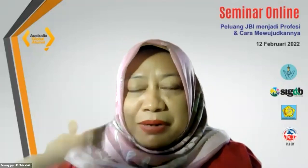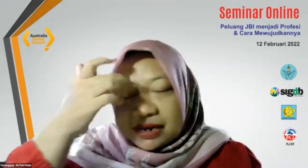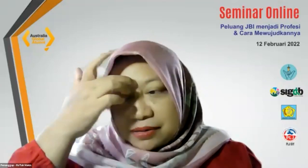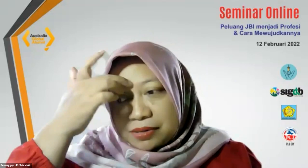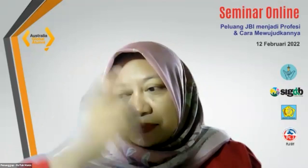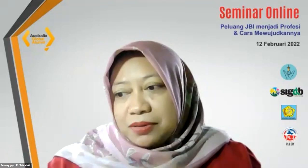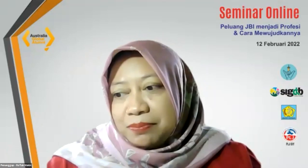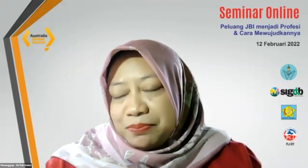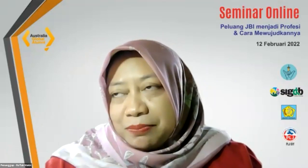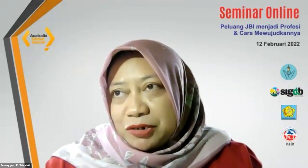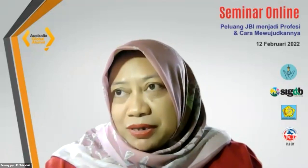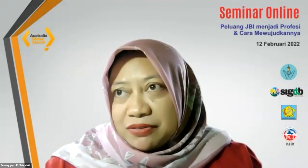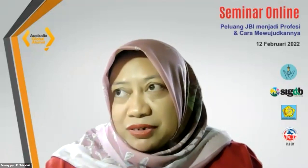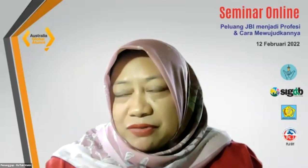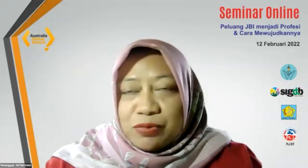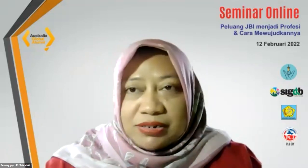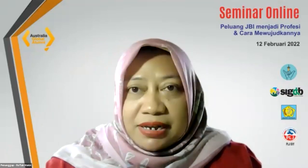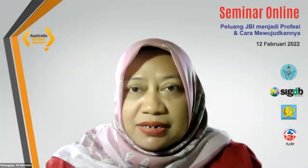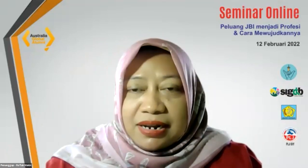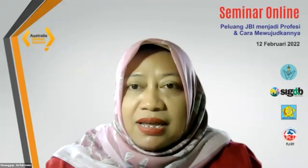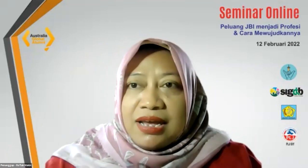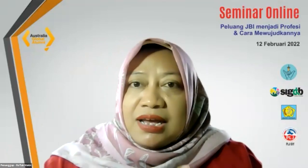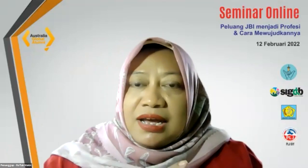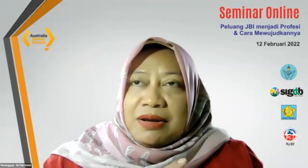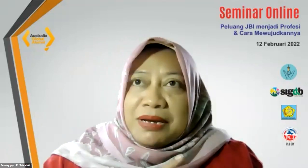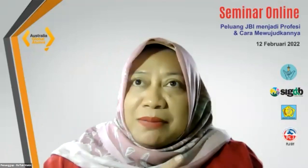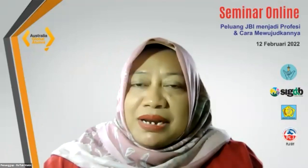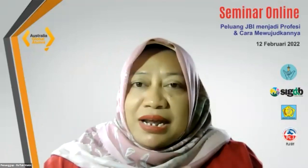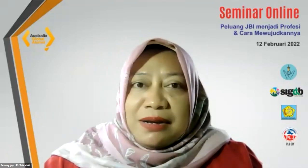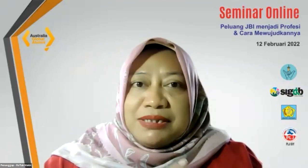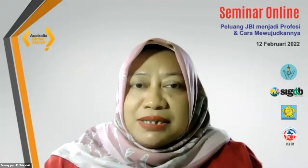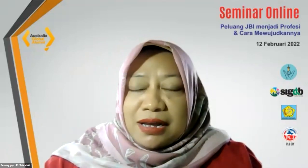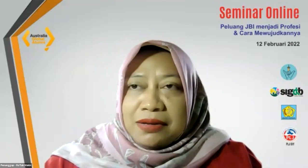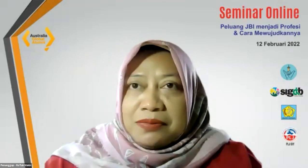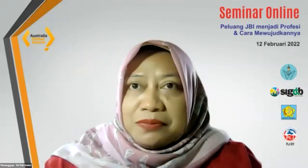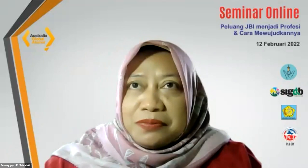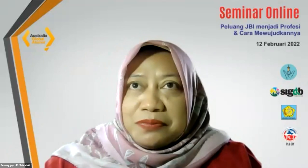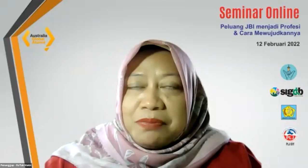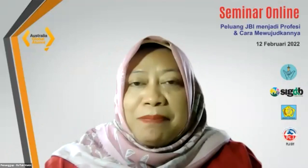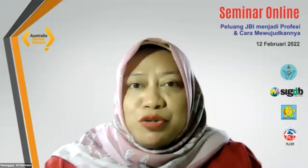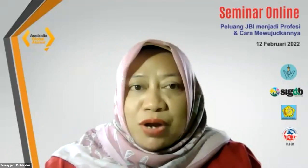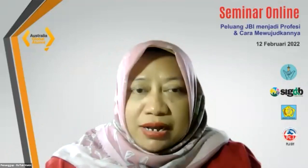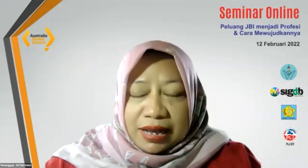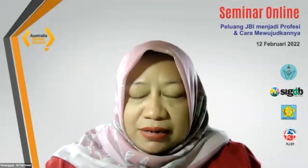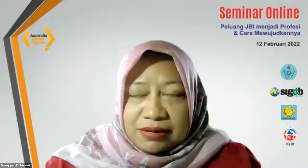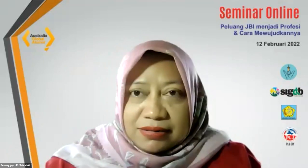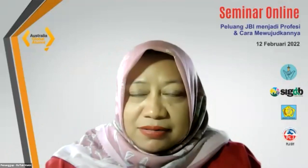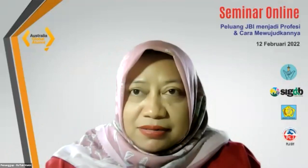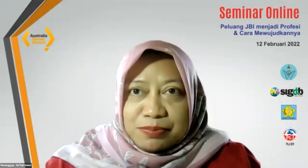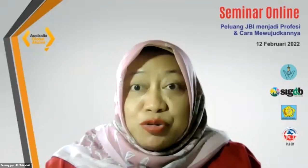Ismail ini saya memberikan perspektif individual saya adalah Bagaimana anda bisa memperjuangkan